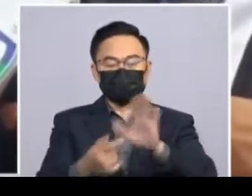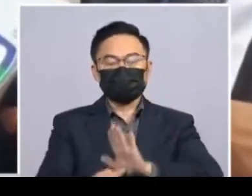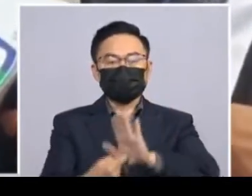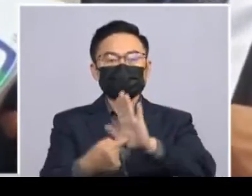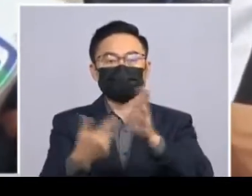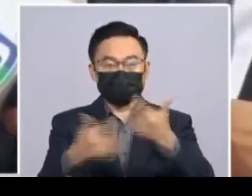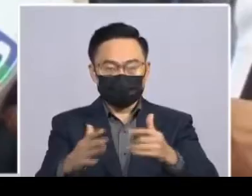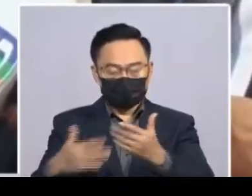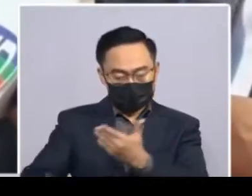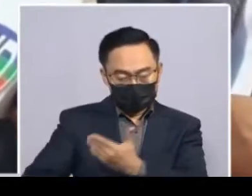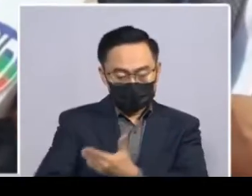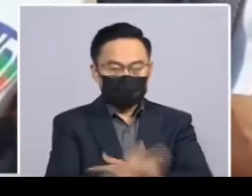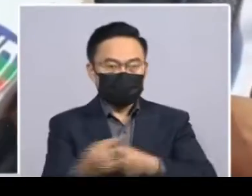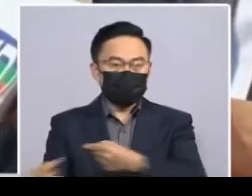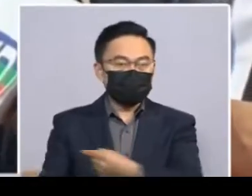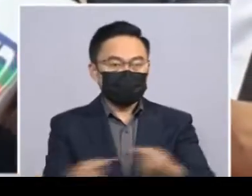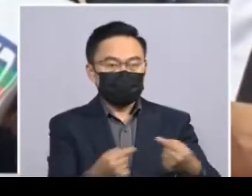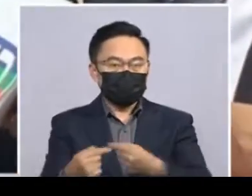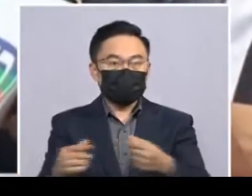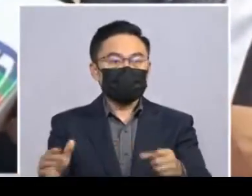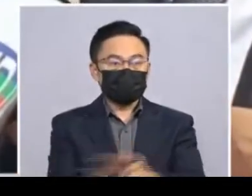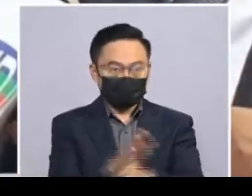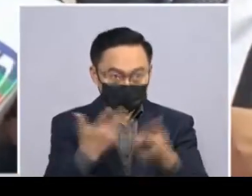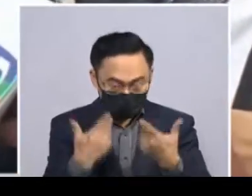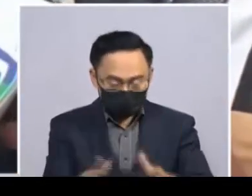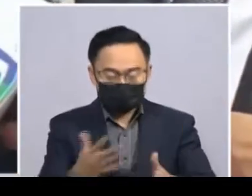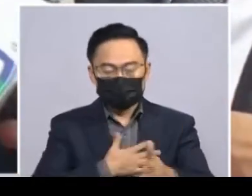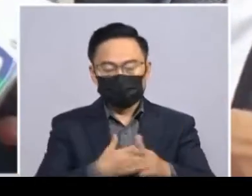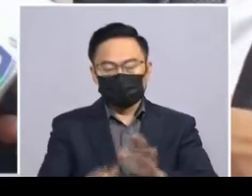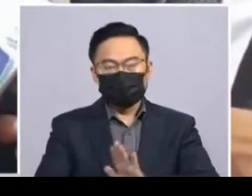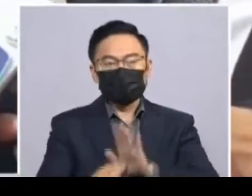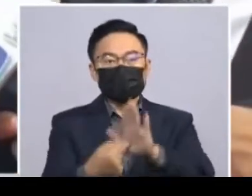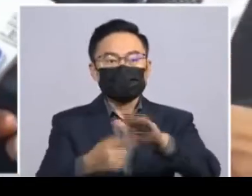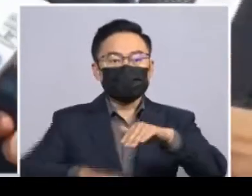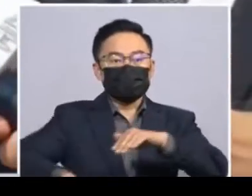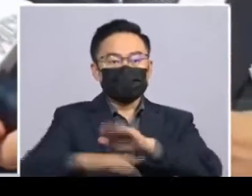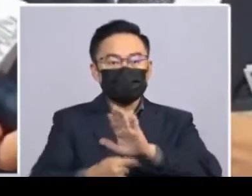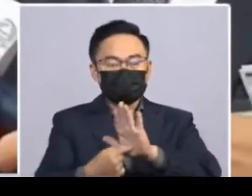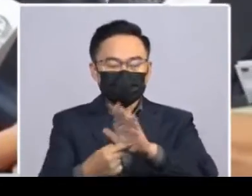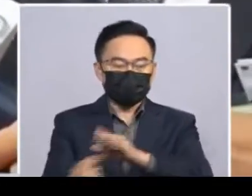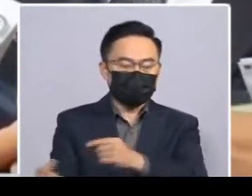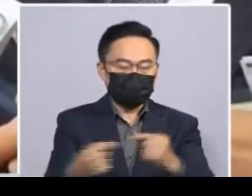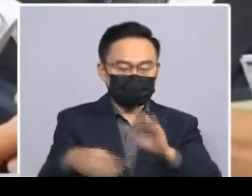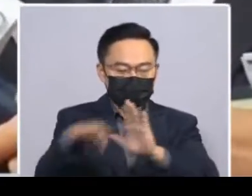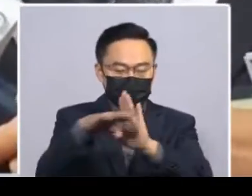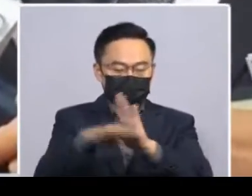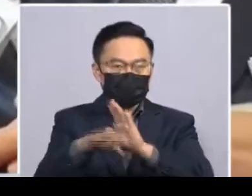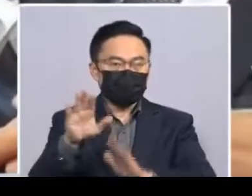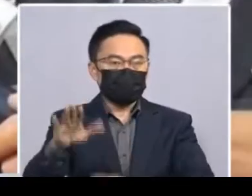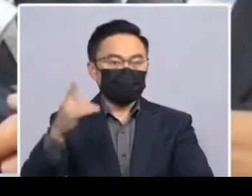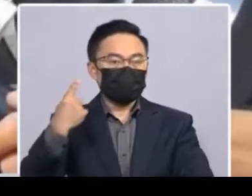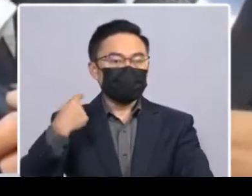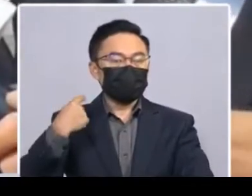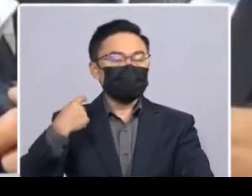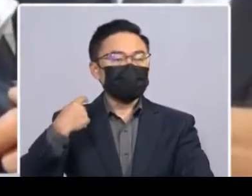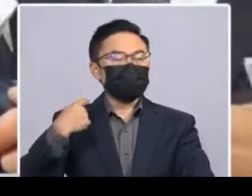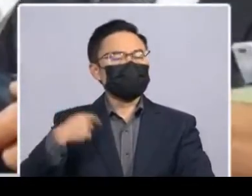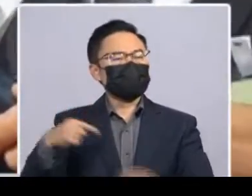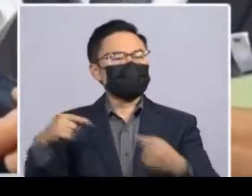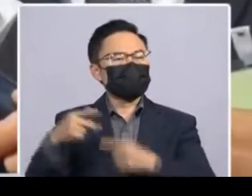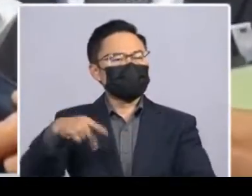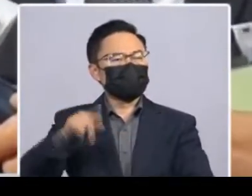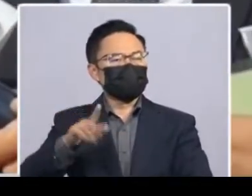ดีเต็มที่แล้วนะฮะได้ทำให้ศาลเห็นแล้วว่ากระบวนการไต่สวนไม่มีความถูกต้องตั้งแต่การไต่สว